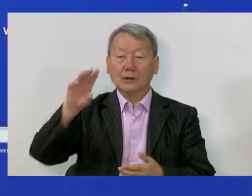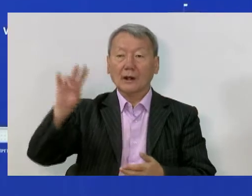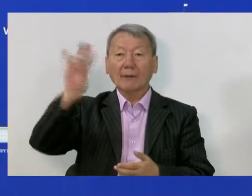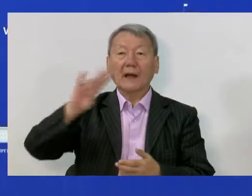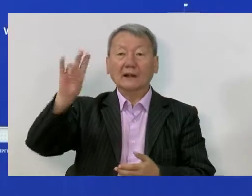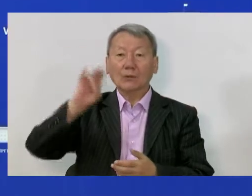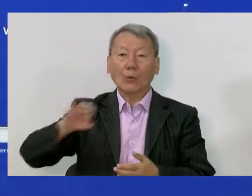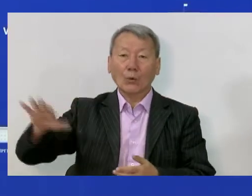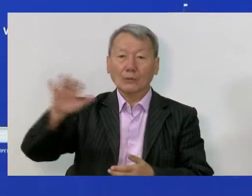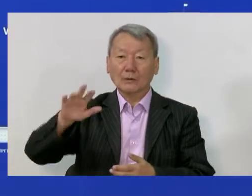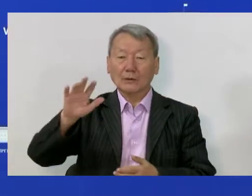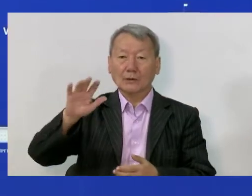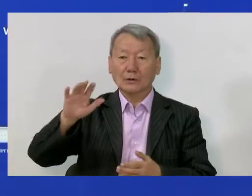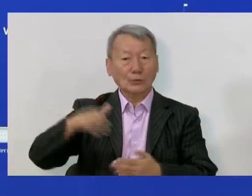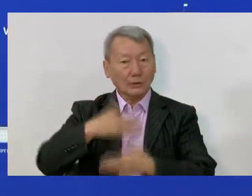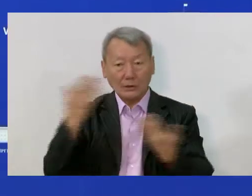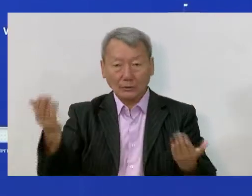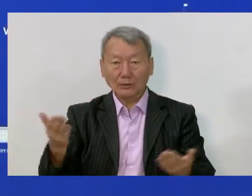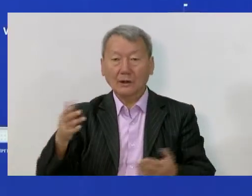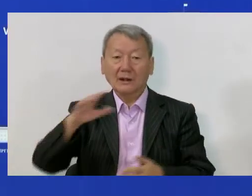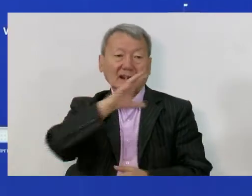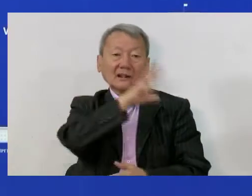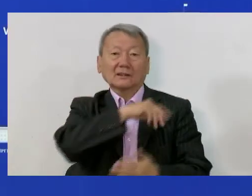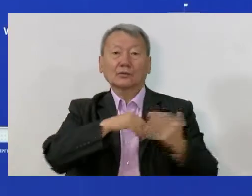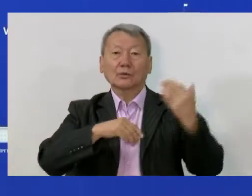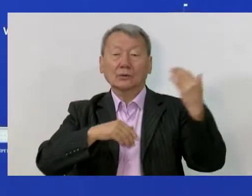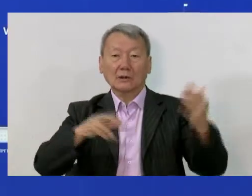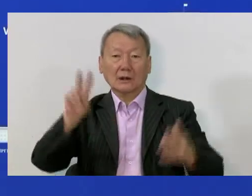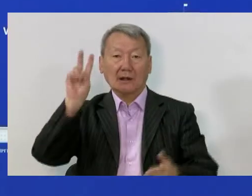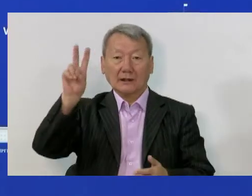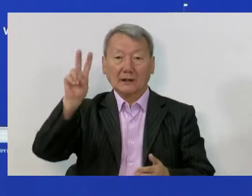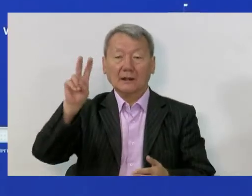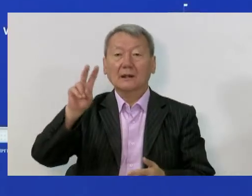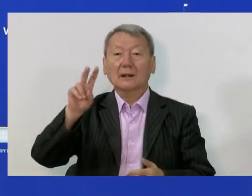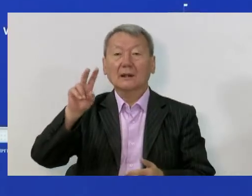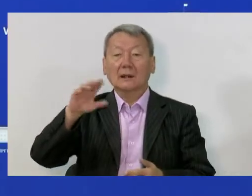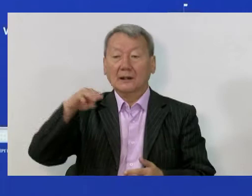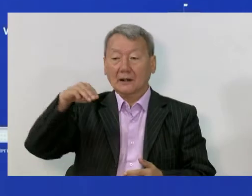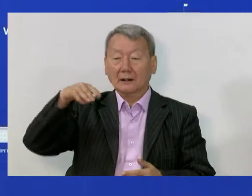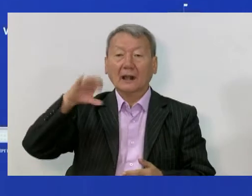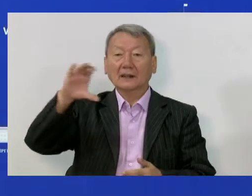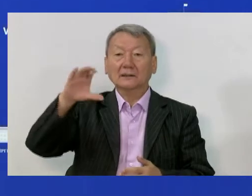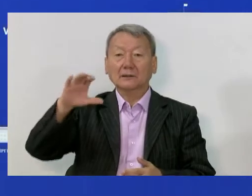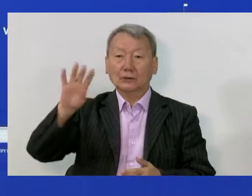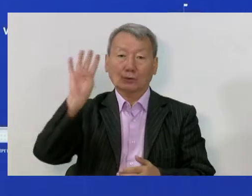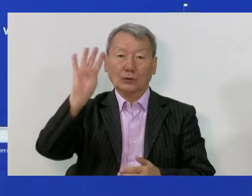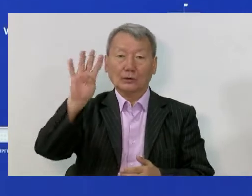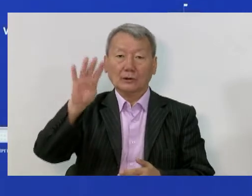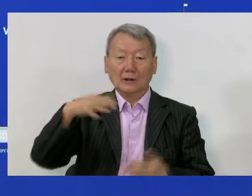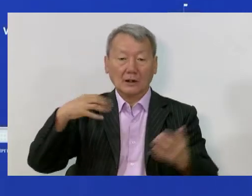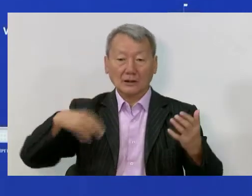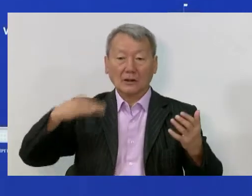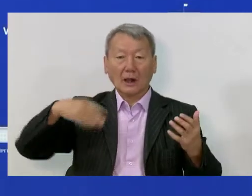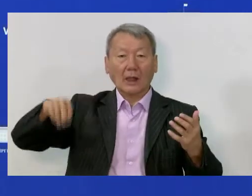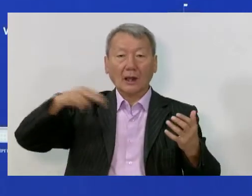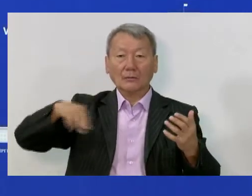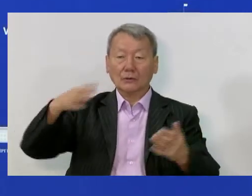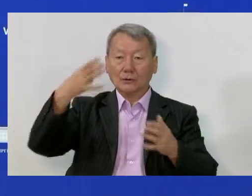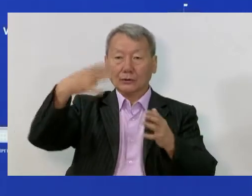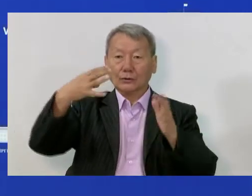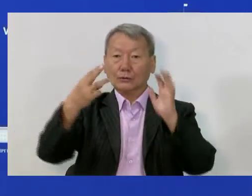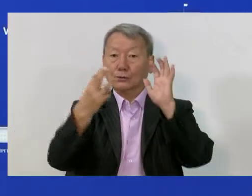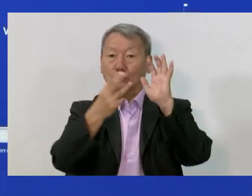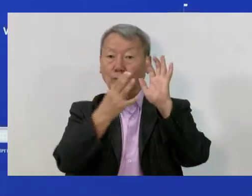Нарын облысында ұшырлар ғатталған жоқ, Үсық көл облысында 2, Талас облысында 4, Жалабат облысында 49,